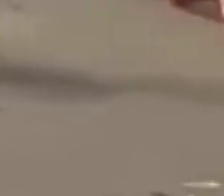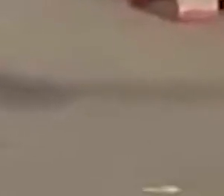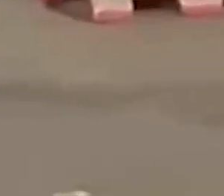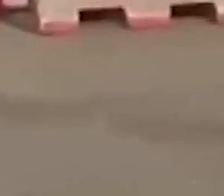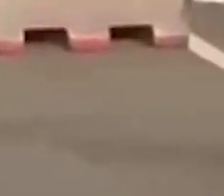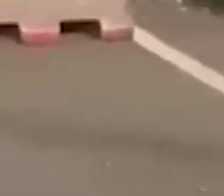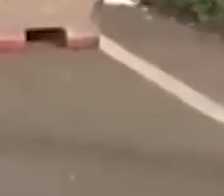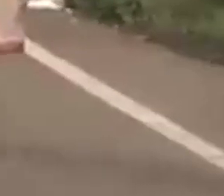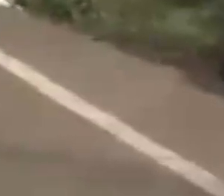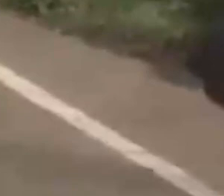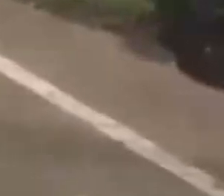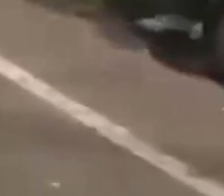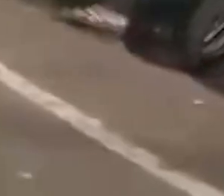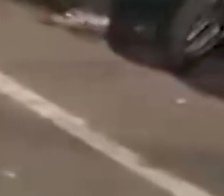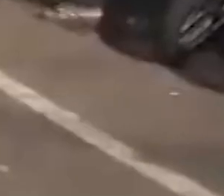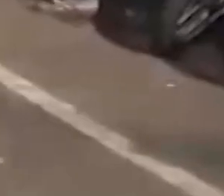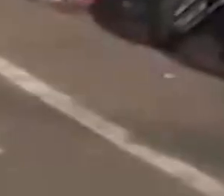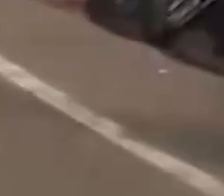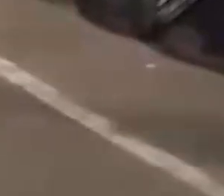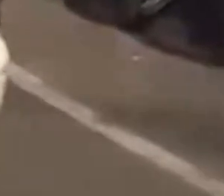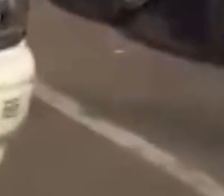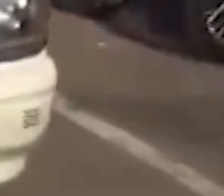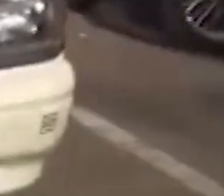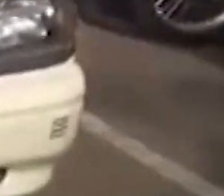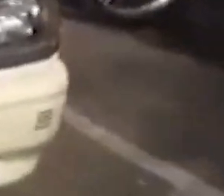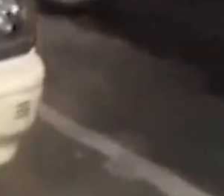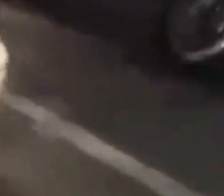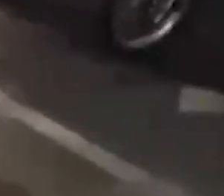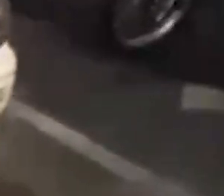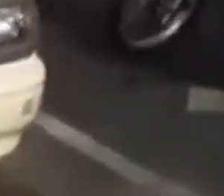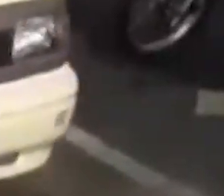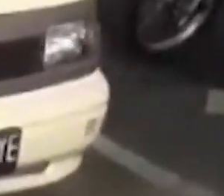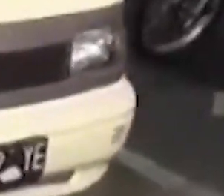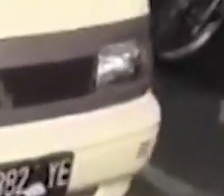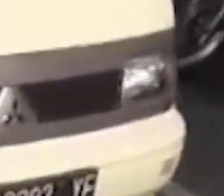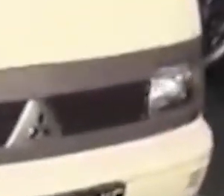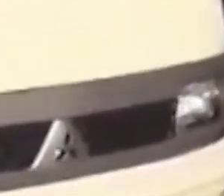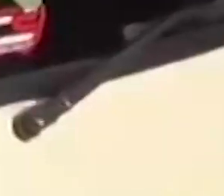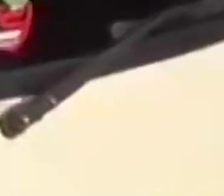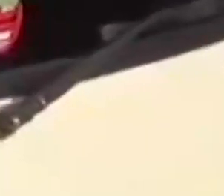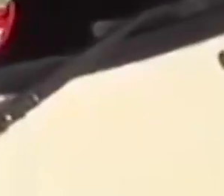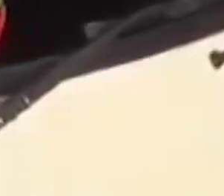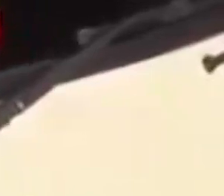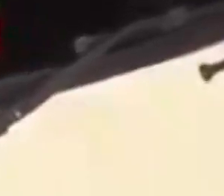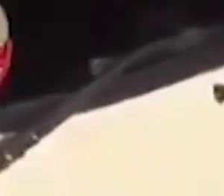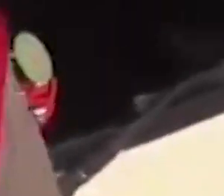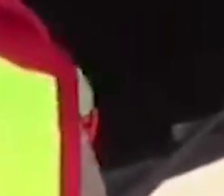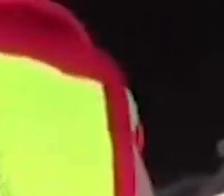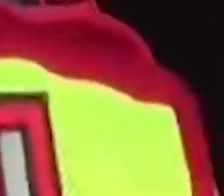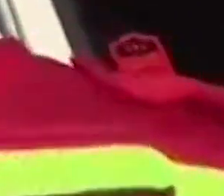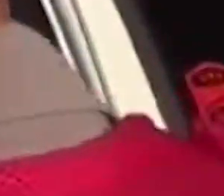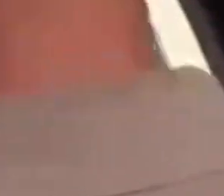pelanggan protokol kesehatan dikenakan sanksi push-up dan juga denda slave SBB tidak berlaku sistem satu arah si kawasan wisata